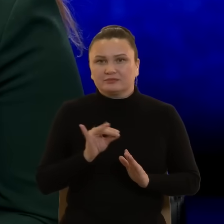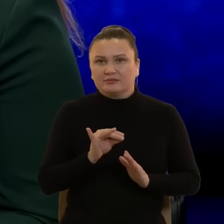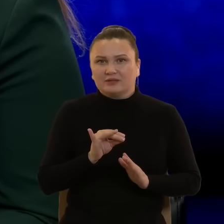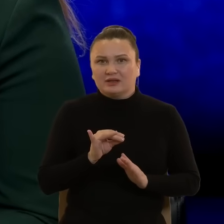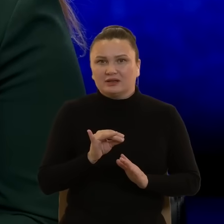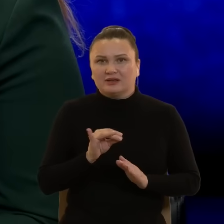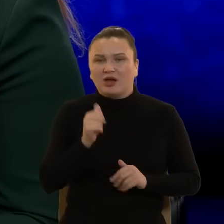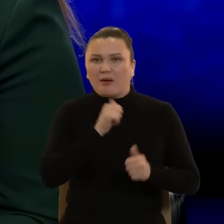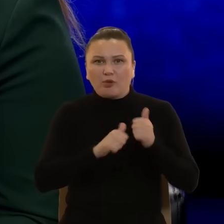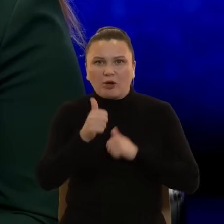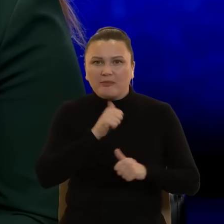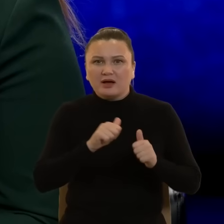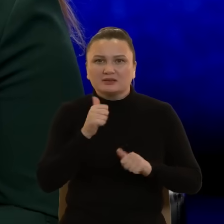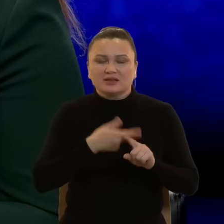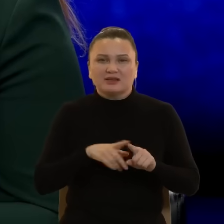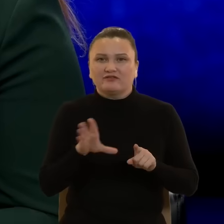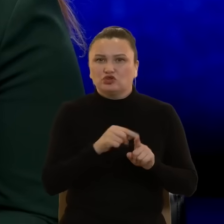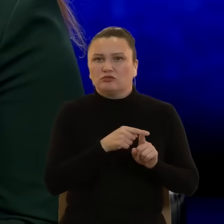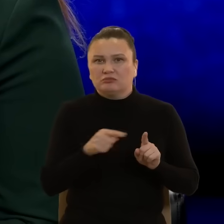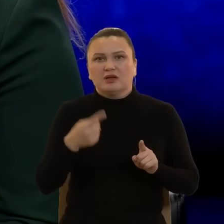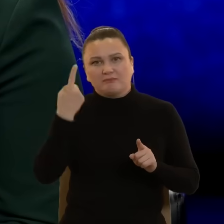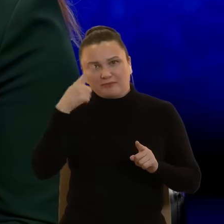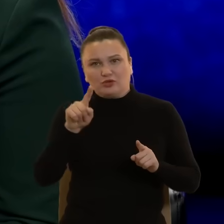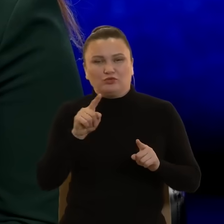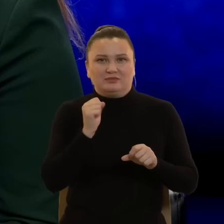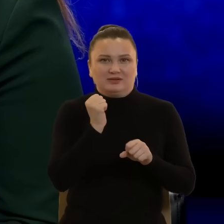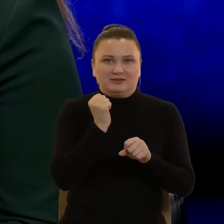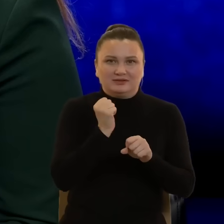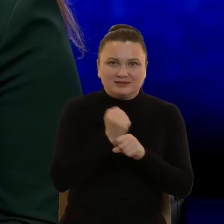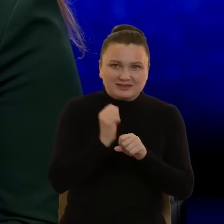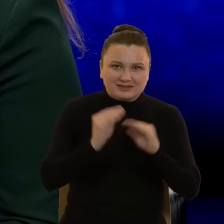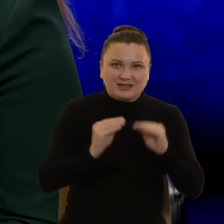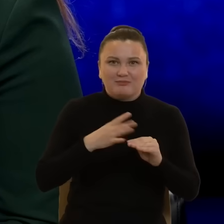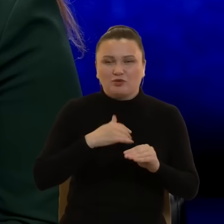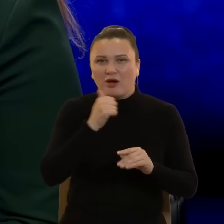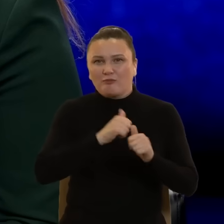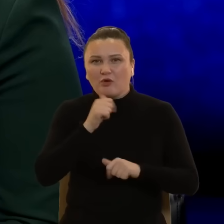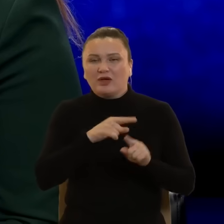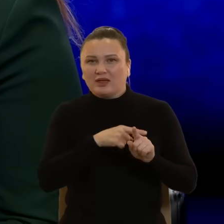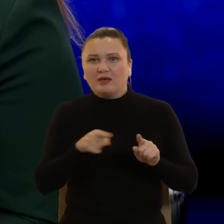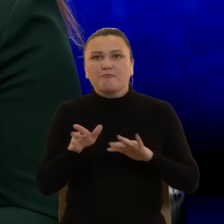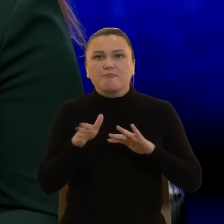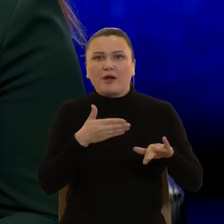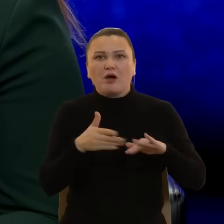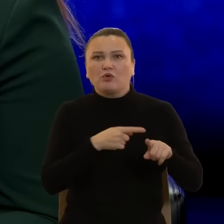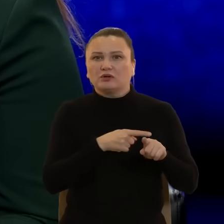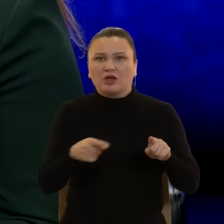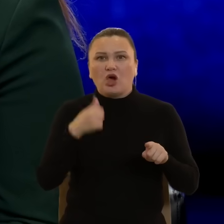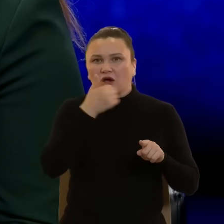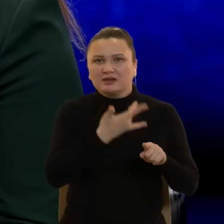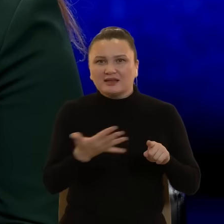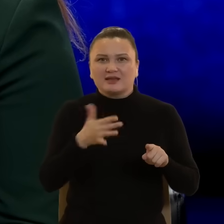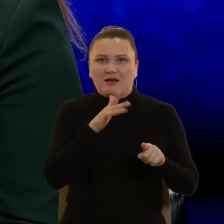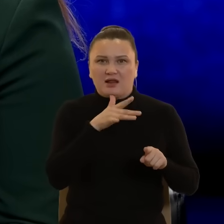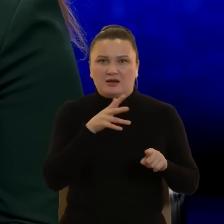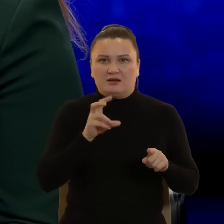клинической апробации новых препаратов. То есть прежде чем они попадают в клиническую практику, конечно, проходят годы. И это, с одной стороны, хорошо, это